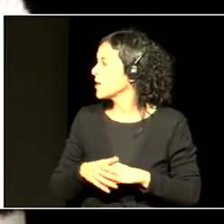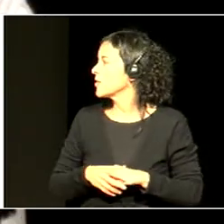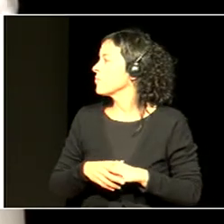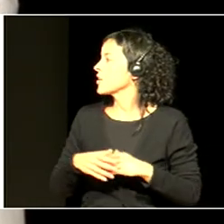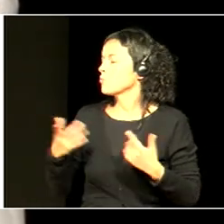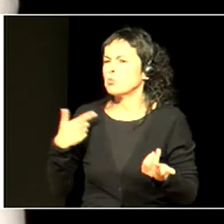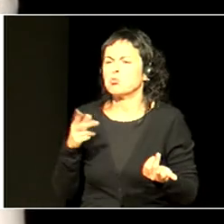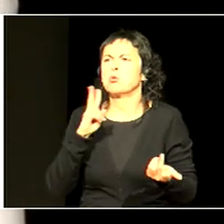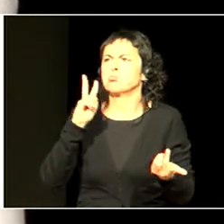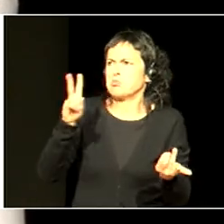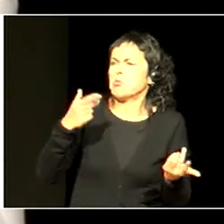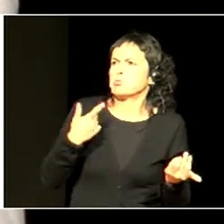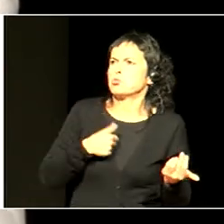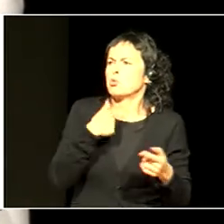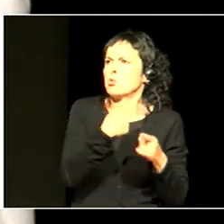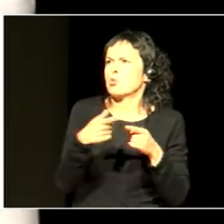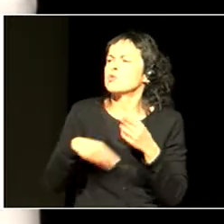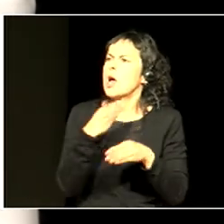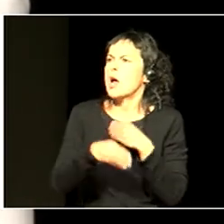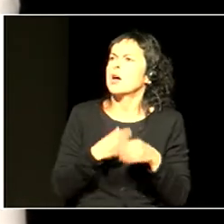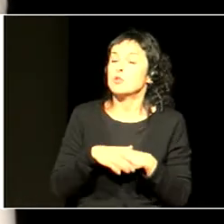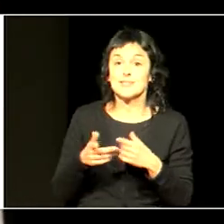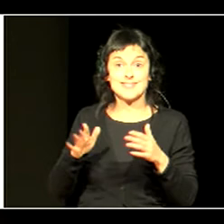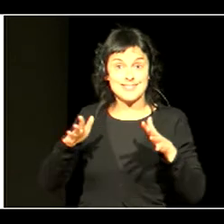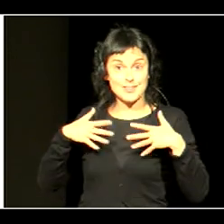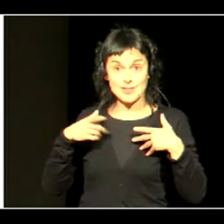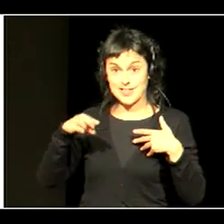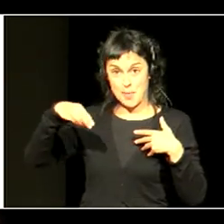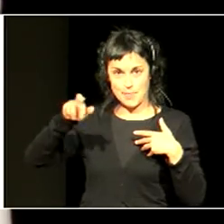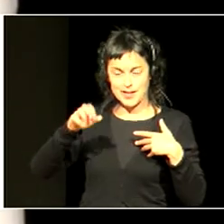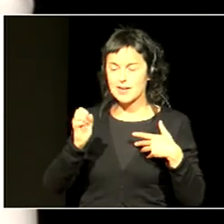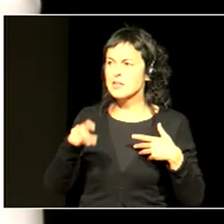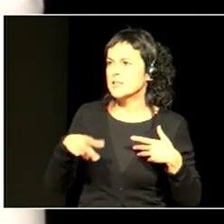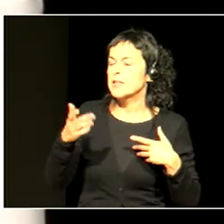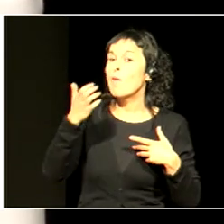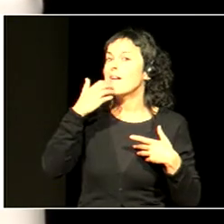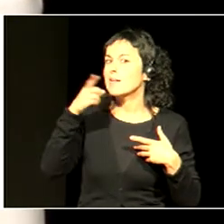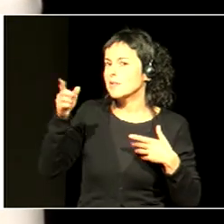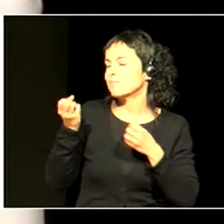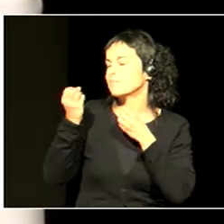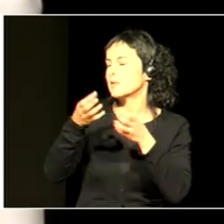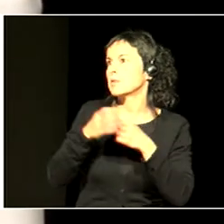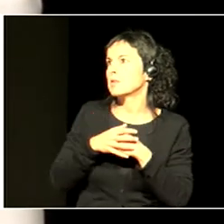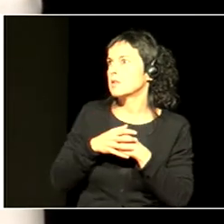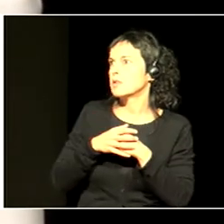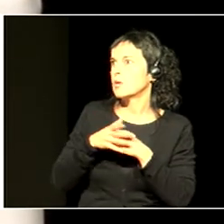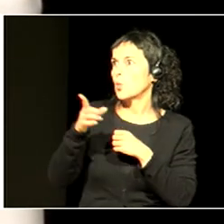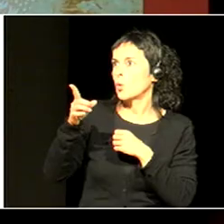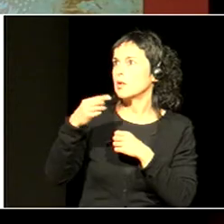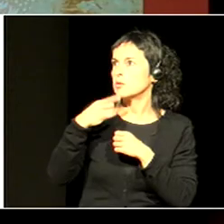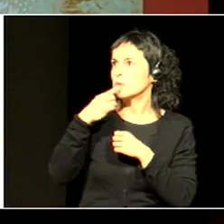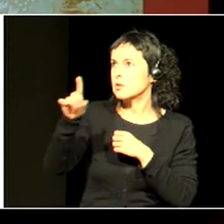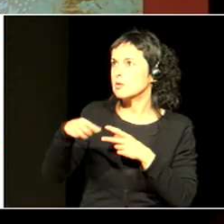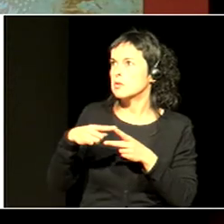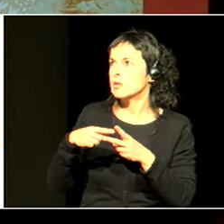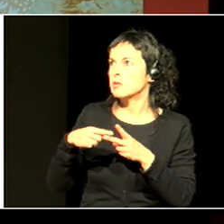olakoa naiz, bestelakoa naiz, eta gero bat batean Marianek anekdota batzu kontatzen hasten da, eta esatu zua, jama, nik hori esaten dut, nik hori